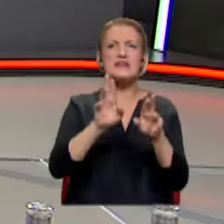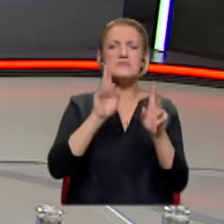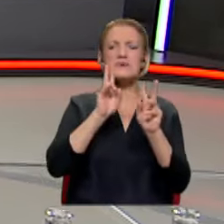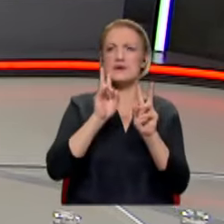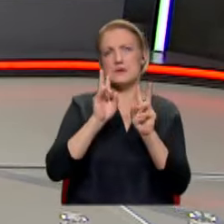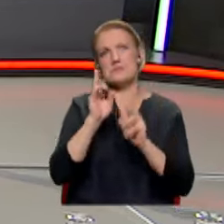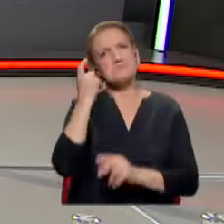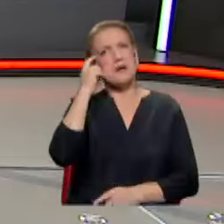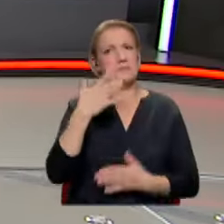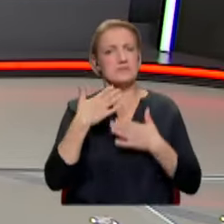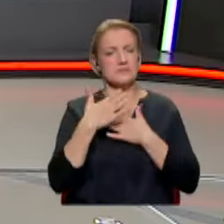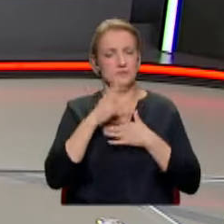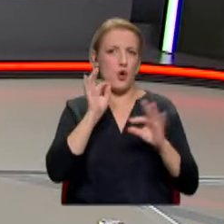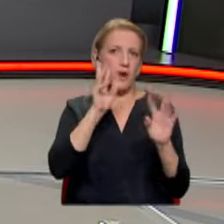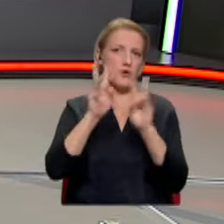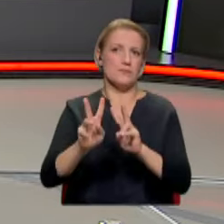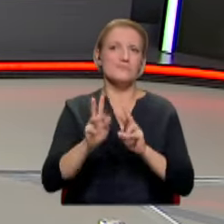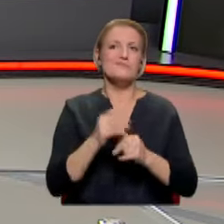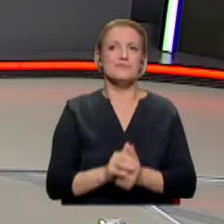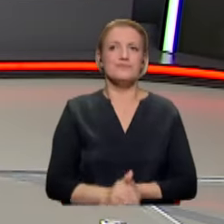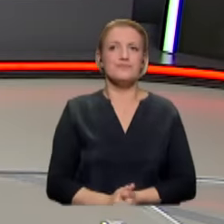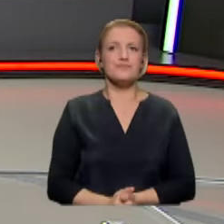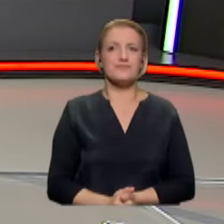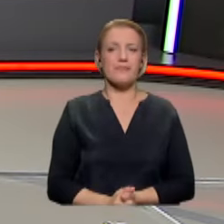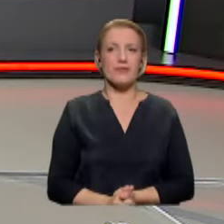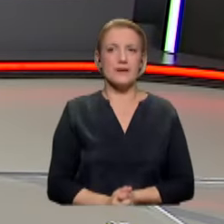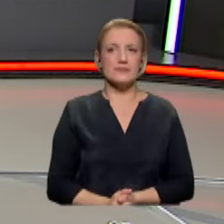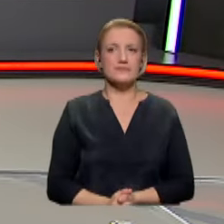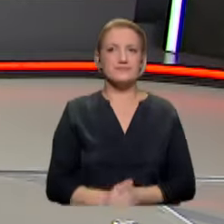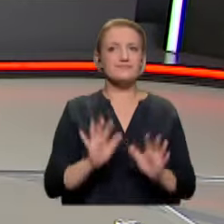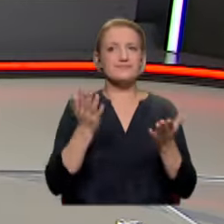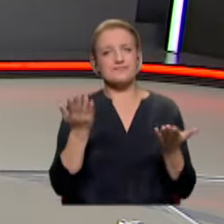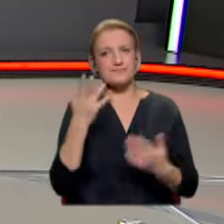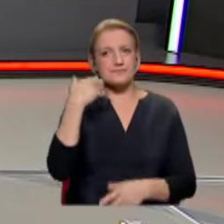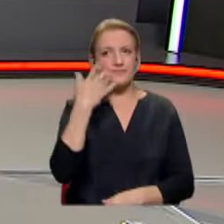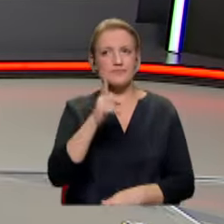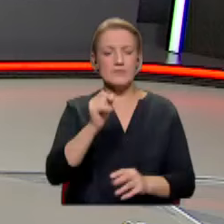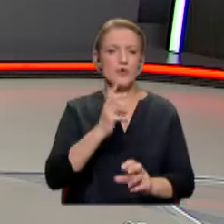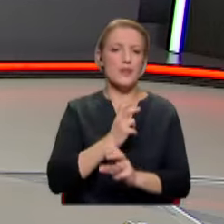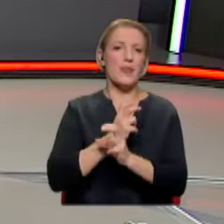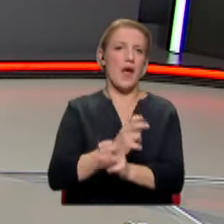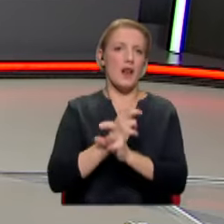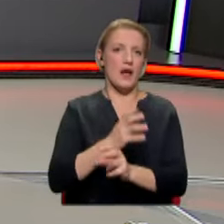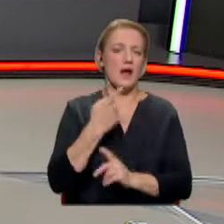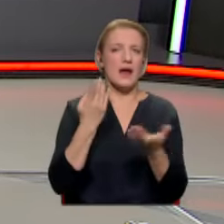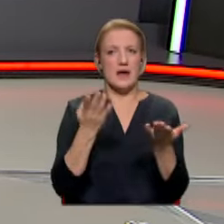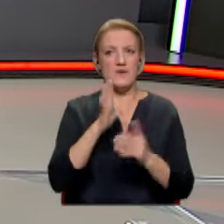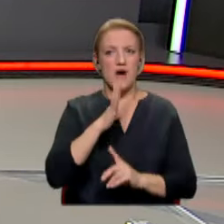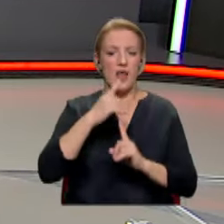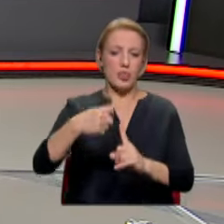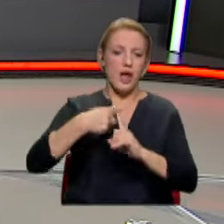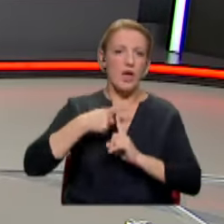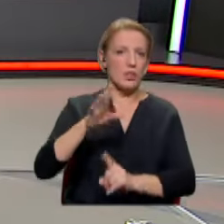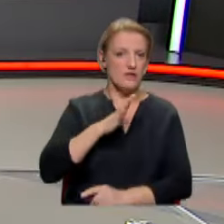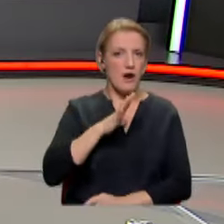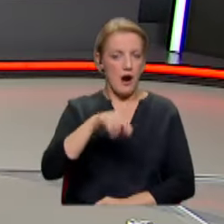bana yeni bir kaldıraç yani Efendim böyle bir tehdit altındayız Ee